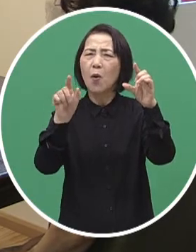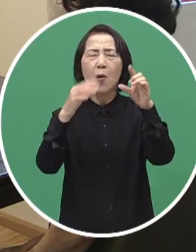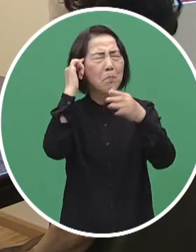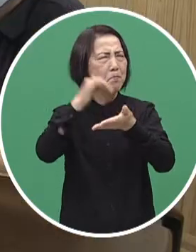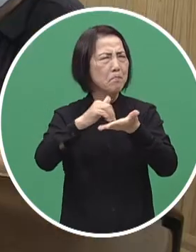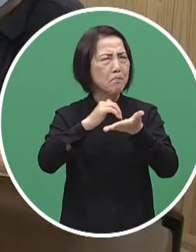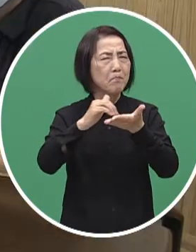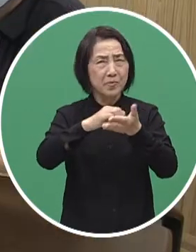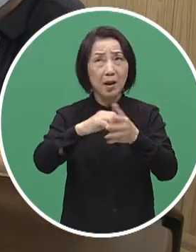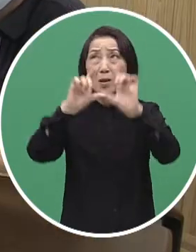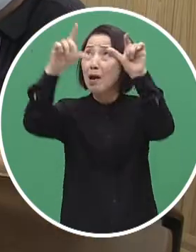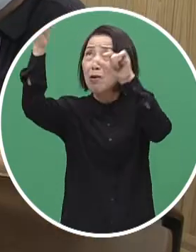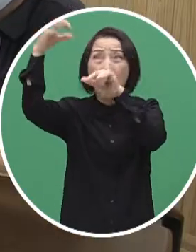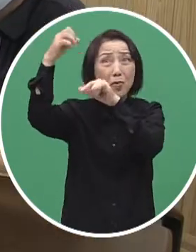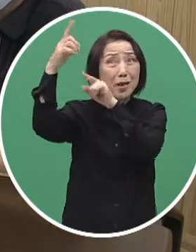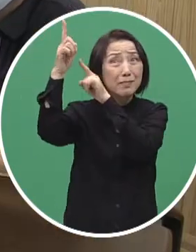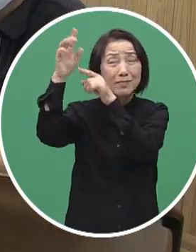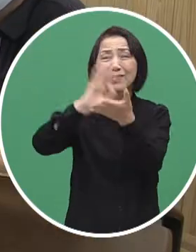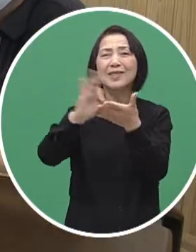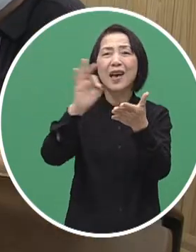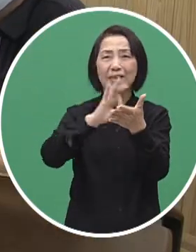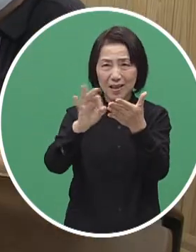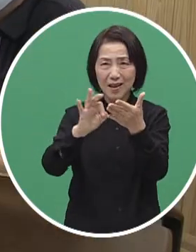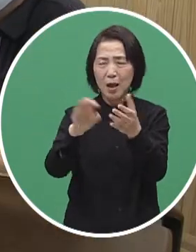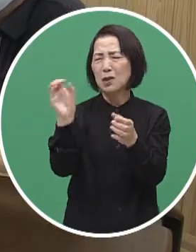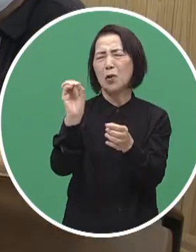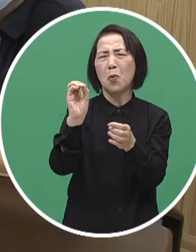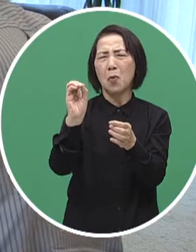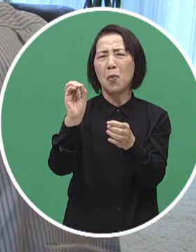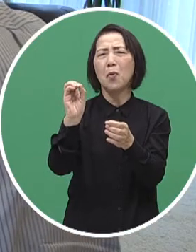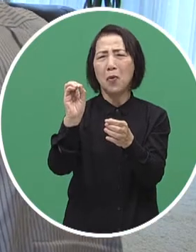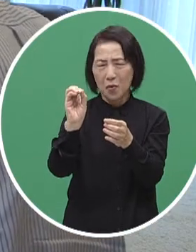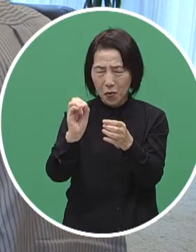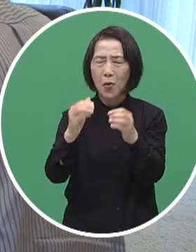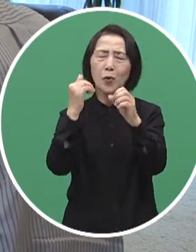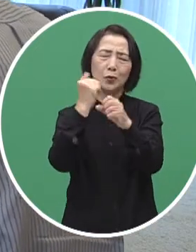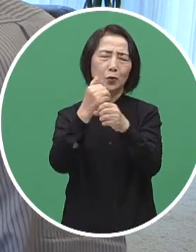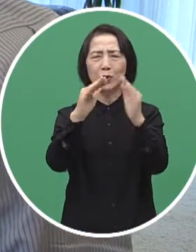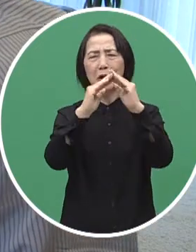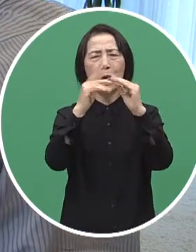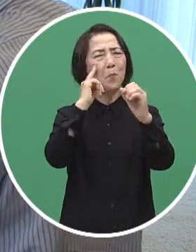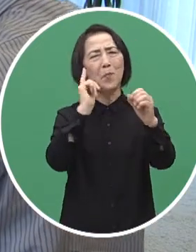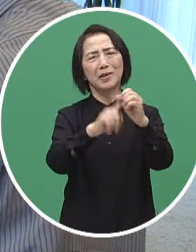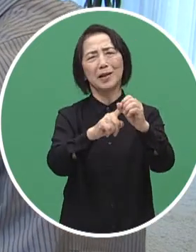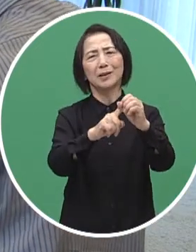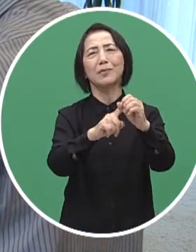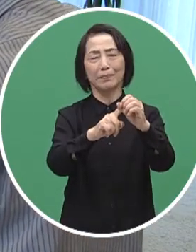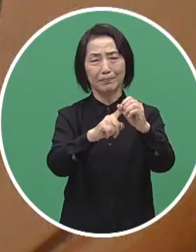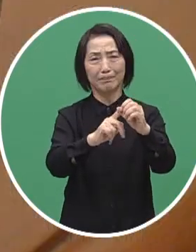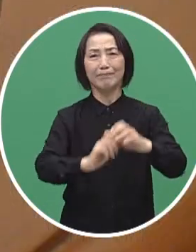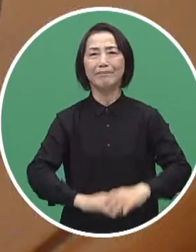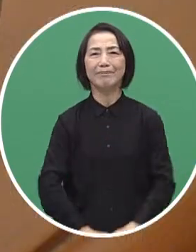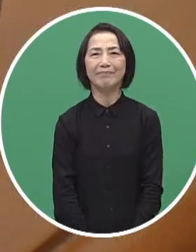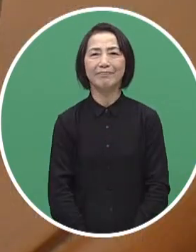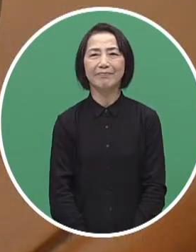計算して太陽光を使うことによって混ぜるになる家づくりを目指しています